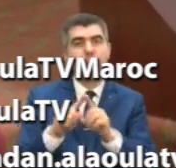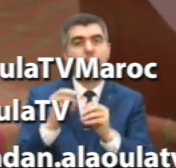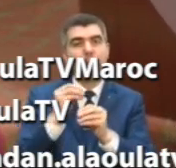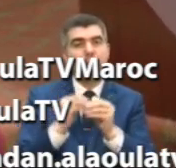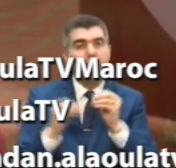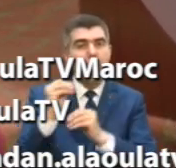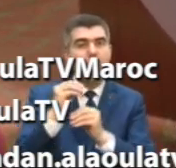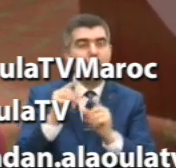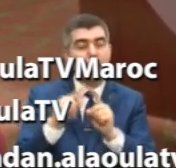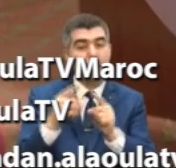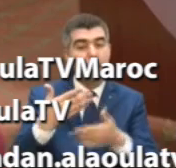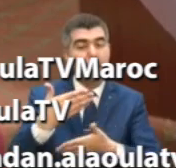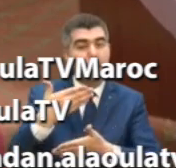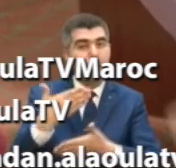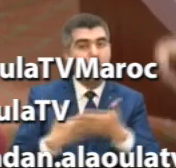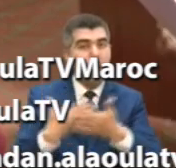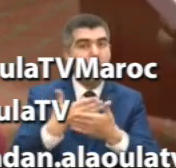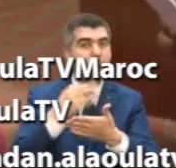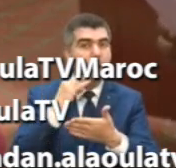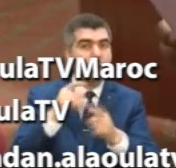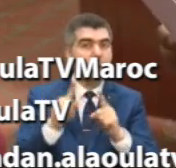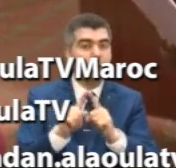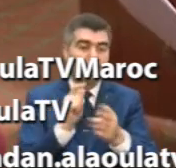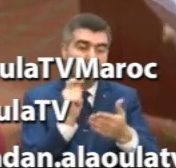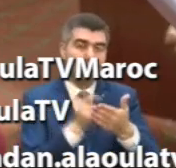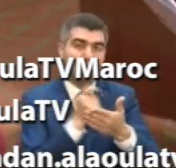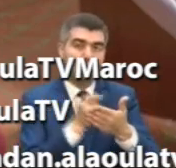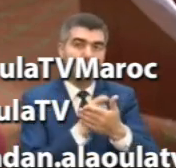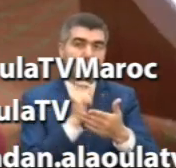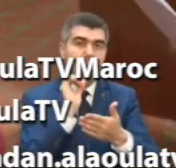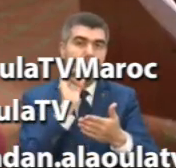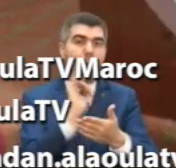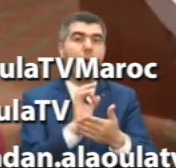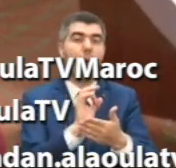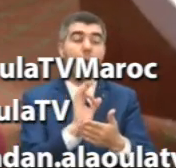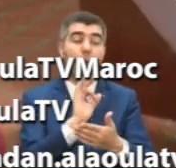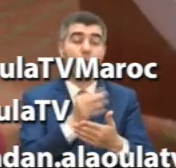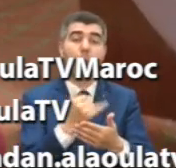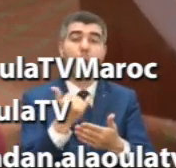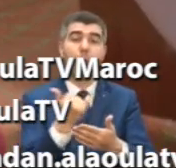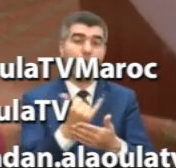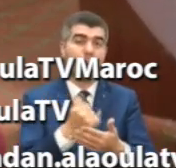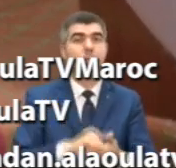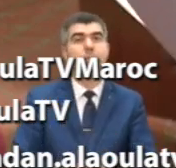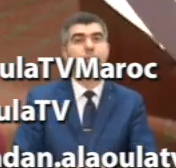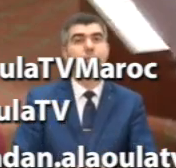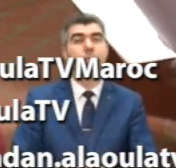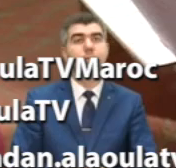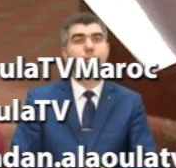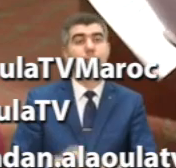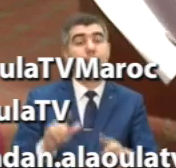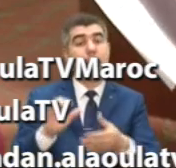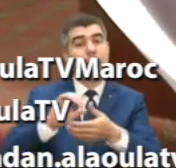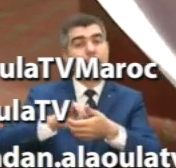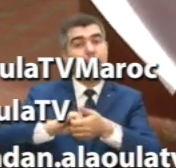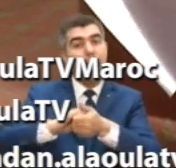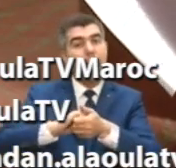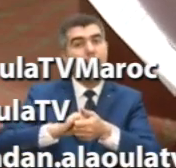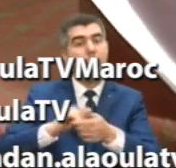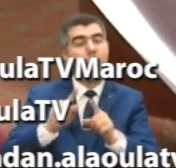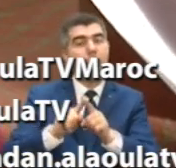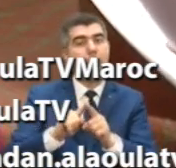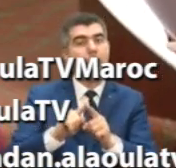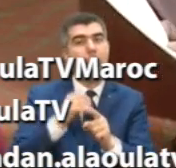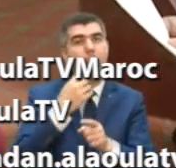الوكالة إلى الوثائق الواجب تحريرها بمحرر رسمي. هناك تعاون كبير جدا مع الهيئة الوطنية